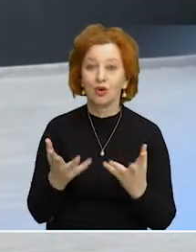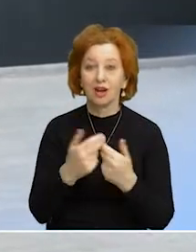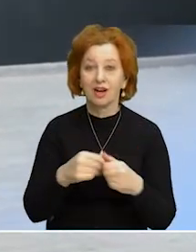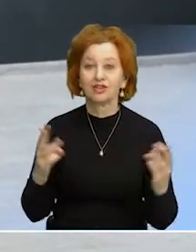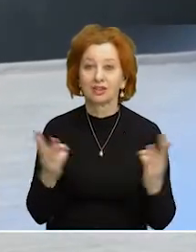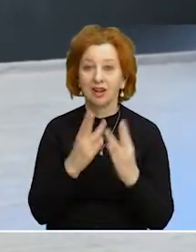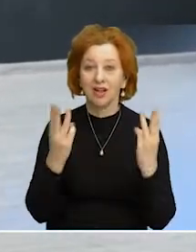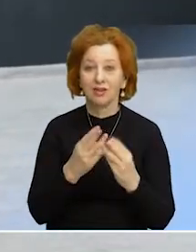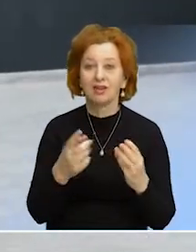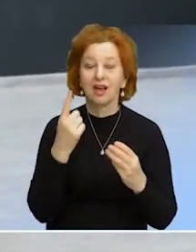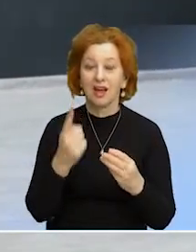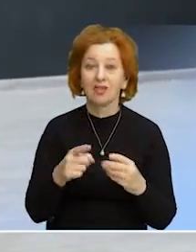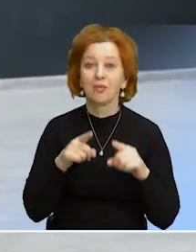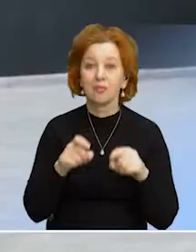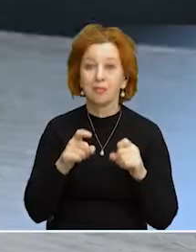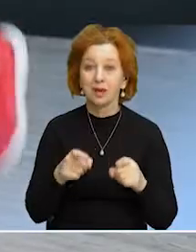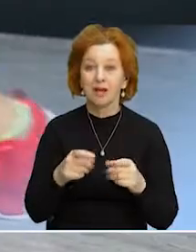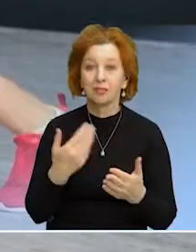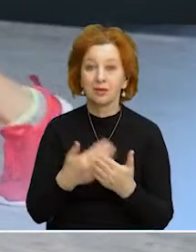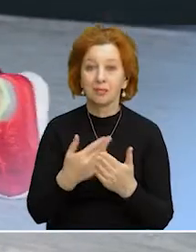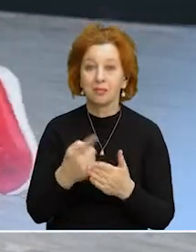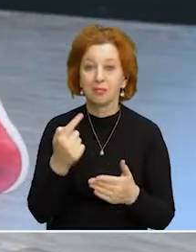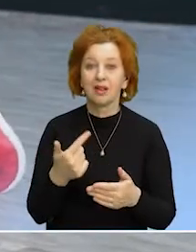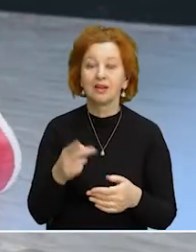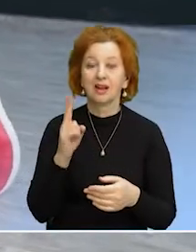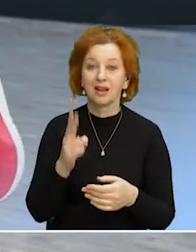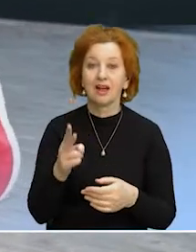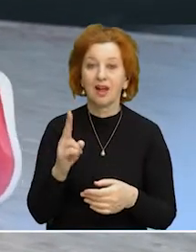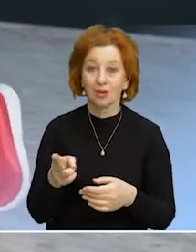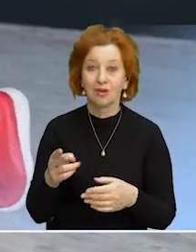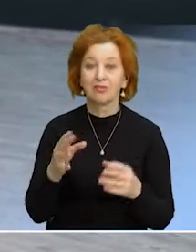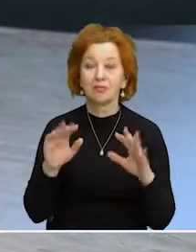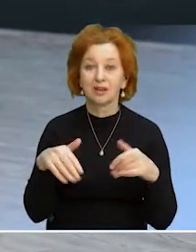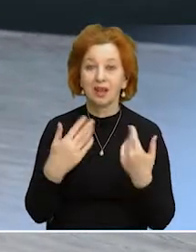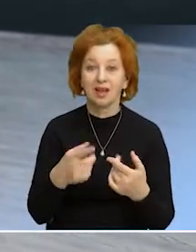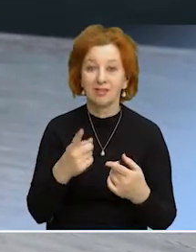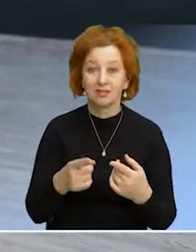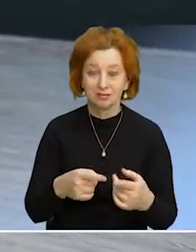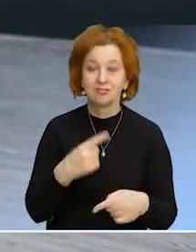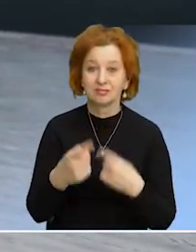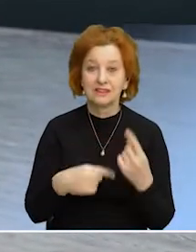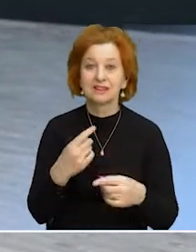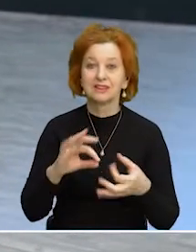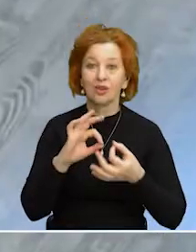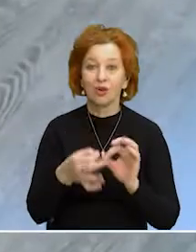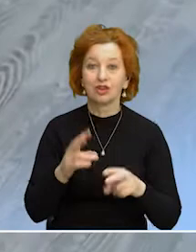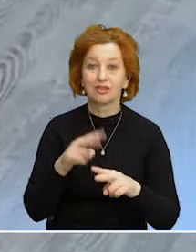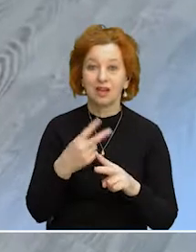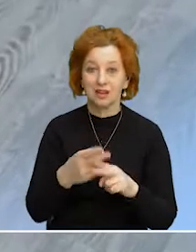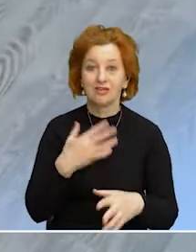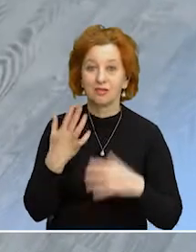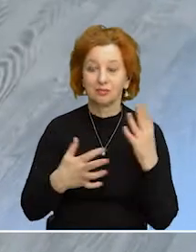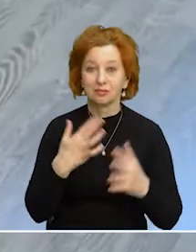огромное количество калорий. На одно бёрпи затрачивается примерно 1500 килокалорий. Предлагаем вам три уровня сложности